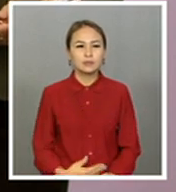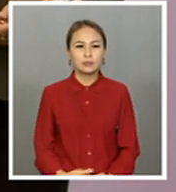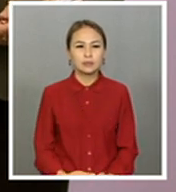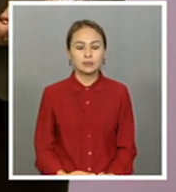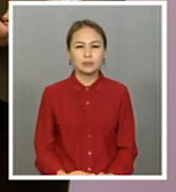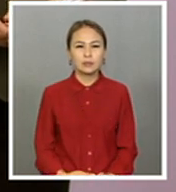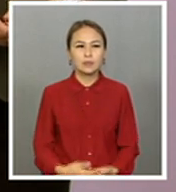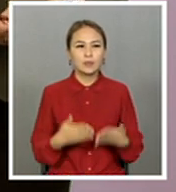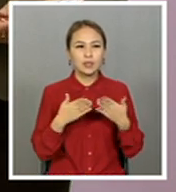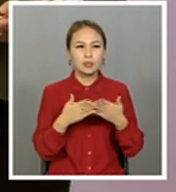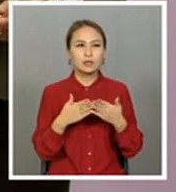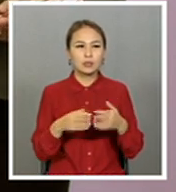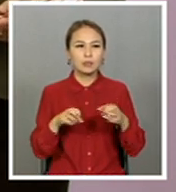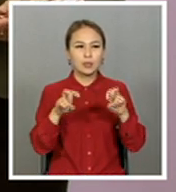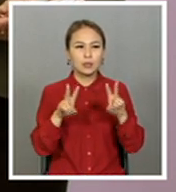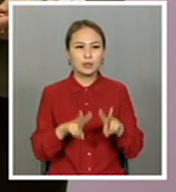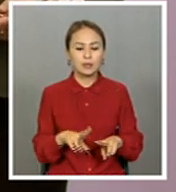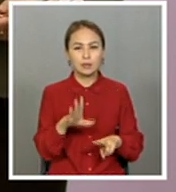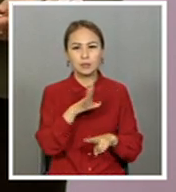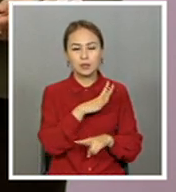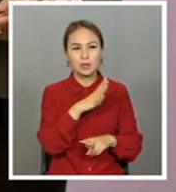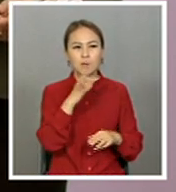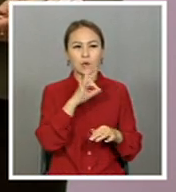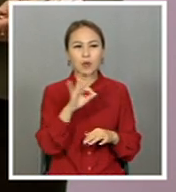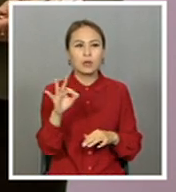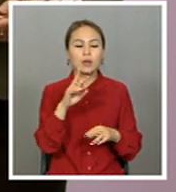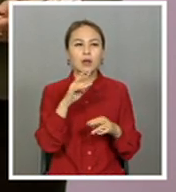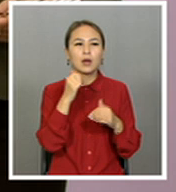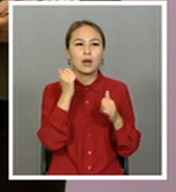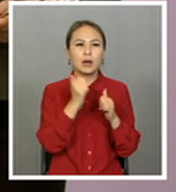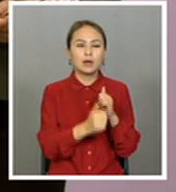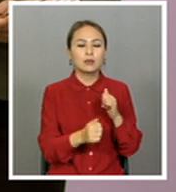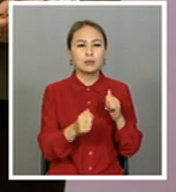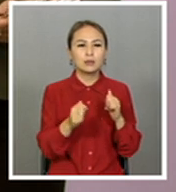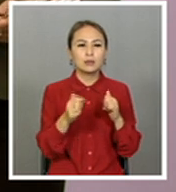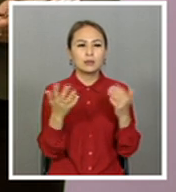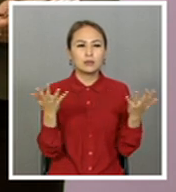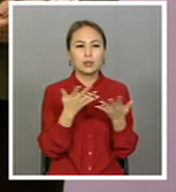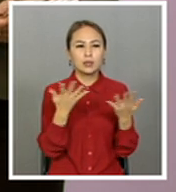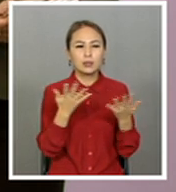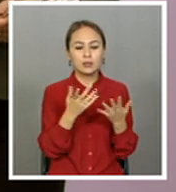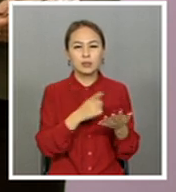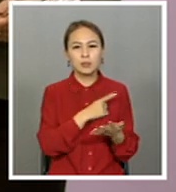Теңізші мамандығы туралы болды. Ол қандай мамандық екен?